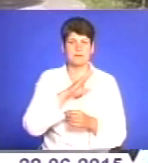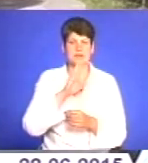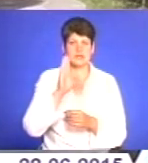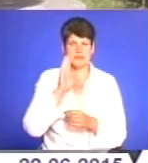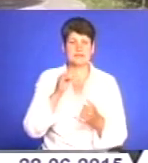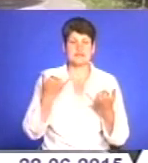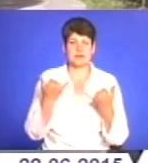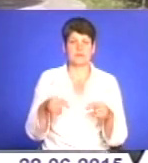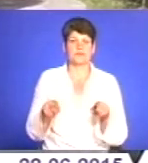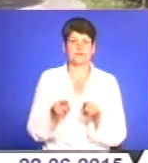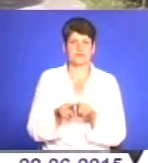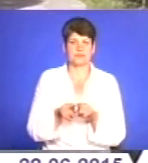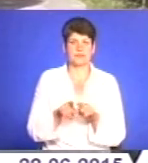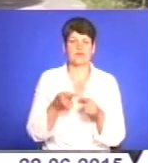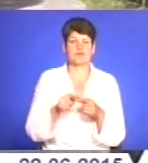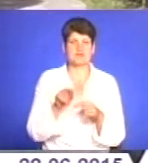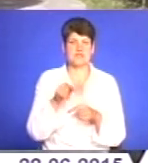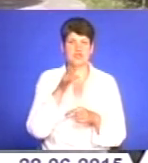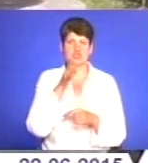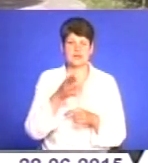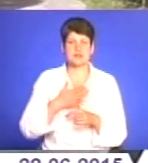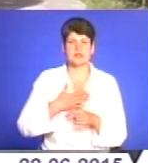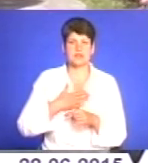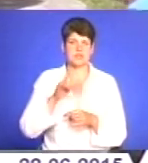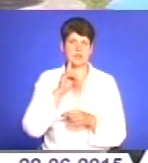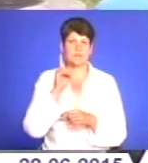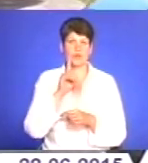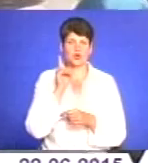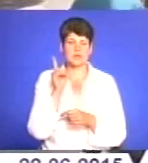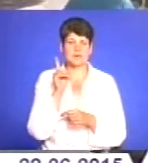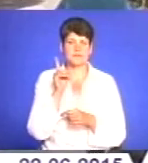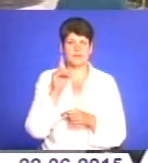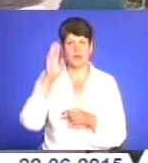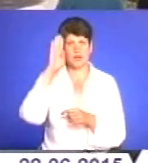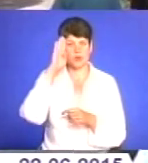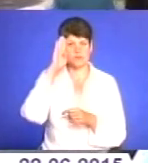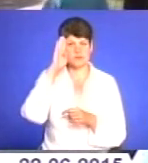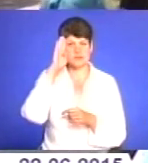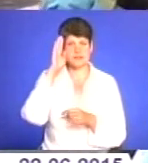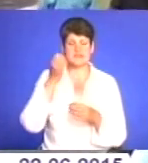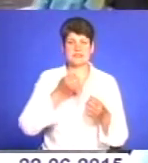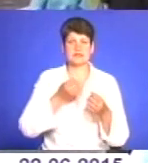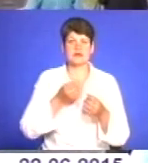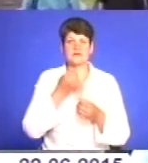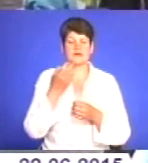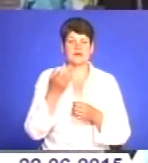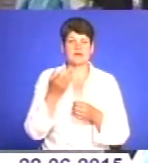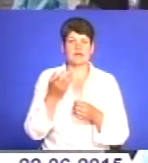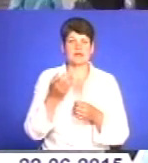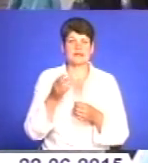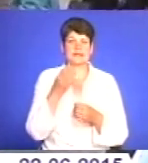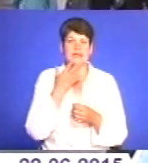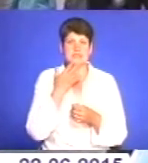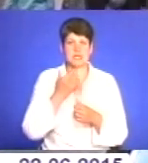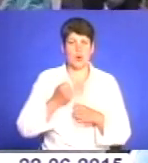зараз, в даний час, наші молоді хлопці, цвіт нації, гордість,